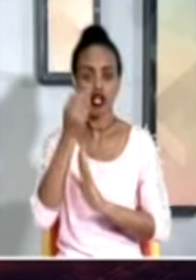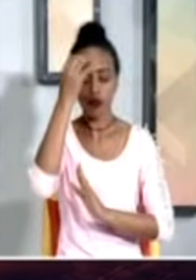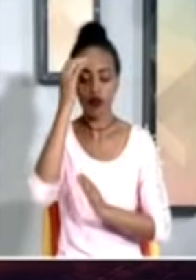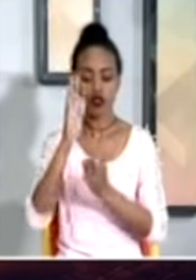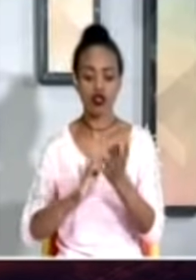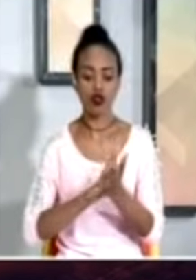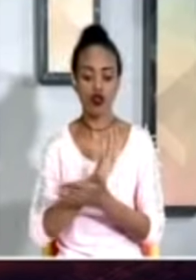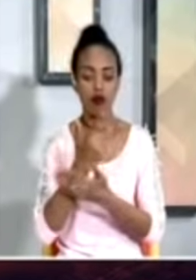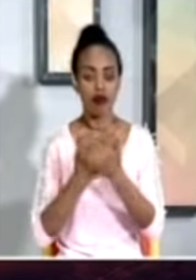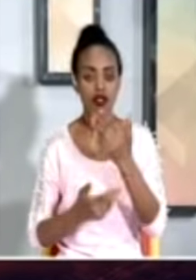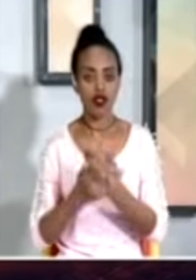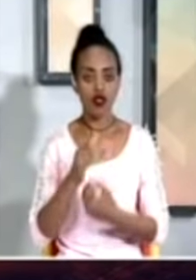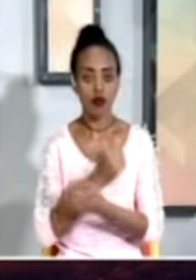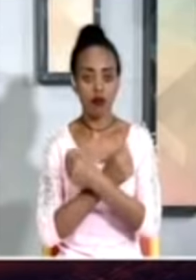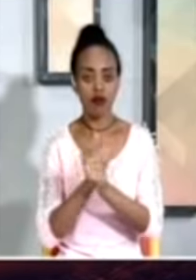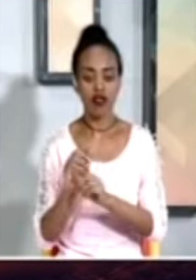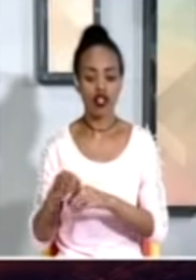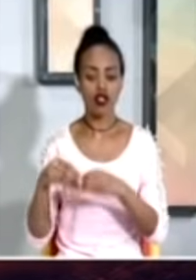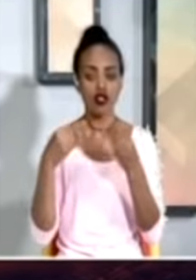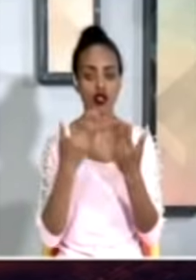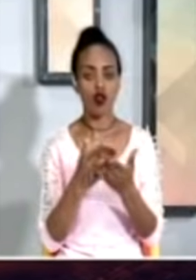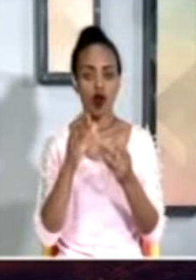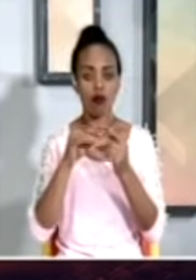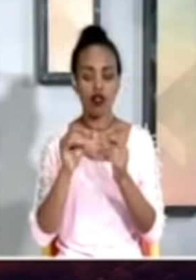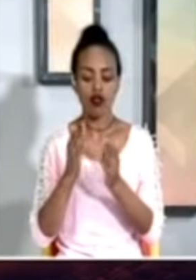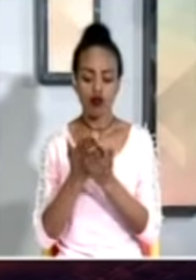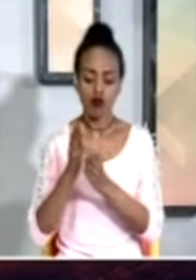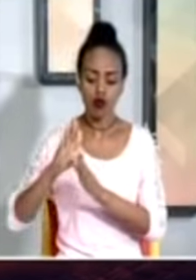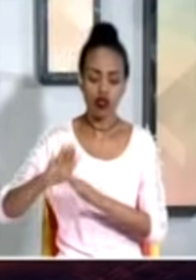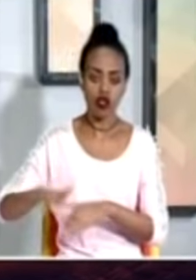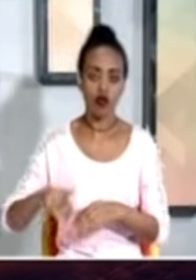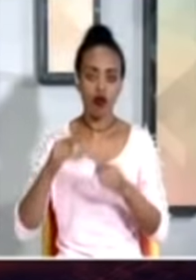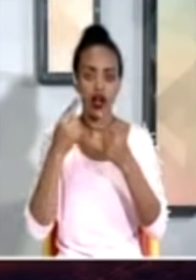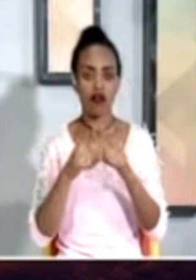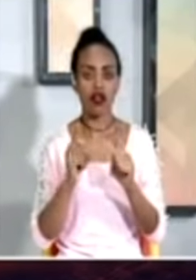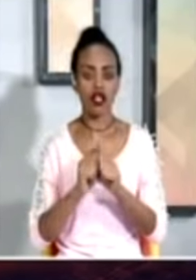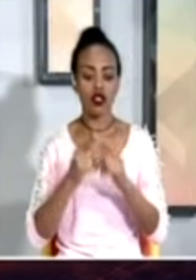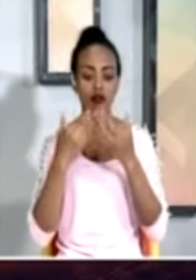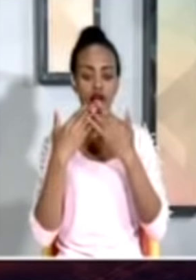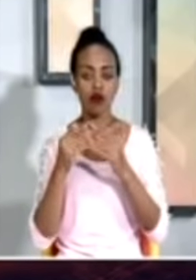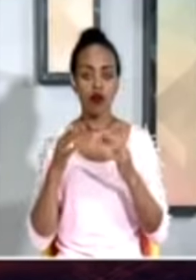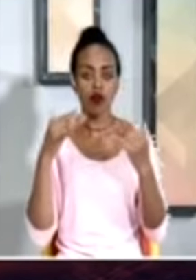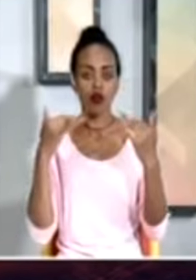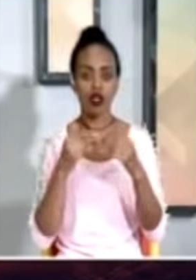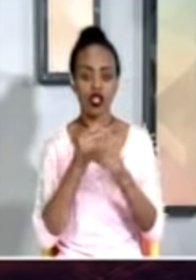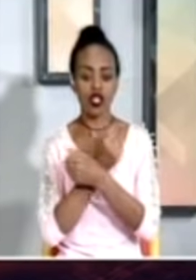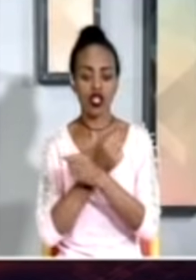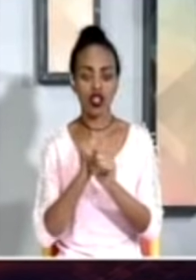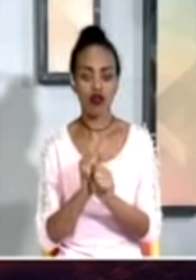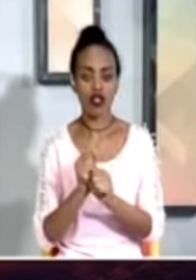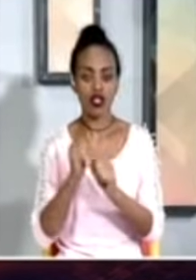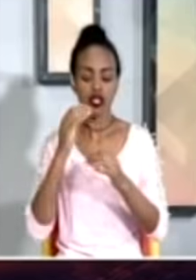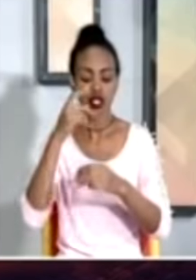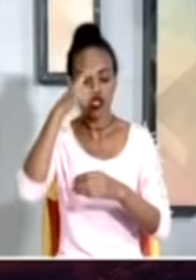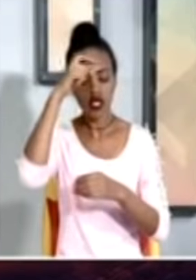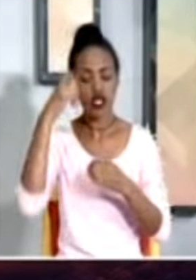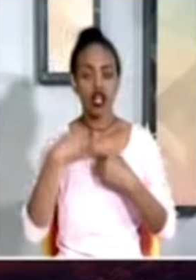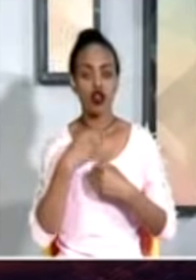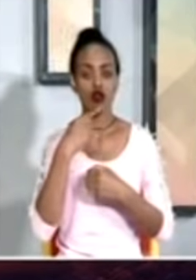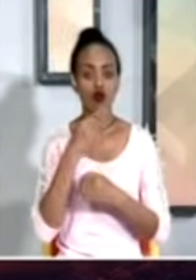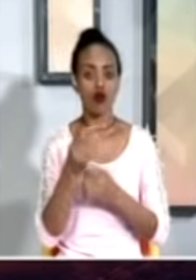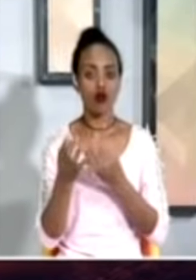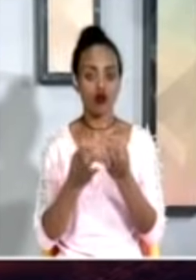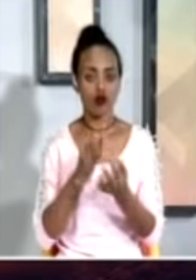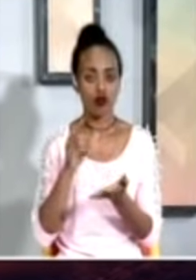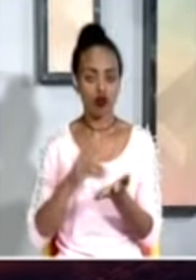ኢትዮጵያ ብልዝብ ንምፍታሕ ዝቐረቡ ኣማራፅታት ንጎኒ ገዲፉ ኣፈላለያት ብደማዊ ኩናት ክፈትሕ ሕርድግ ይብል ኣሎ ዝበሉ እቶም ፕረዚደንት